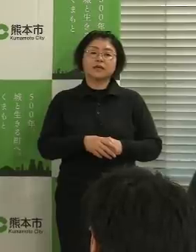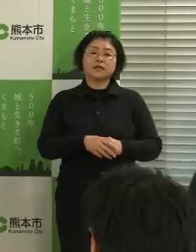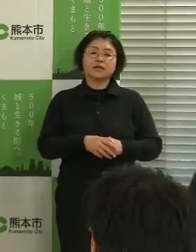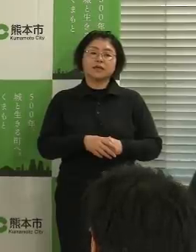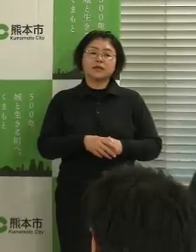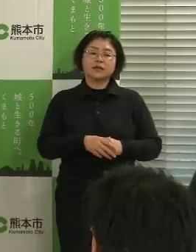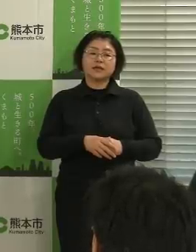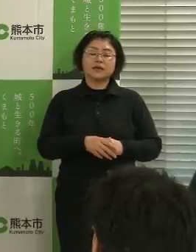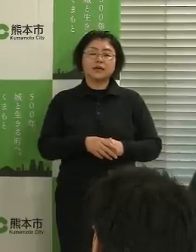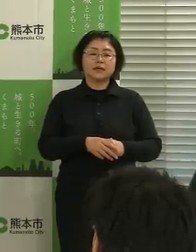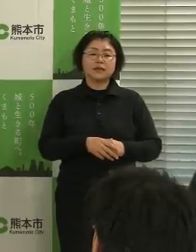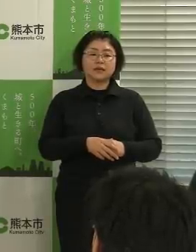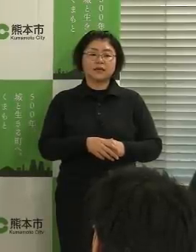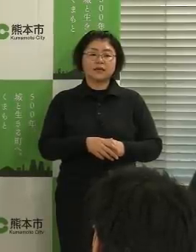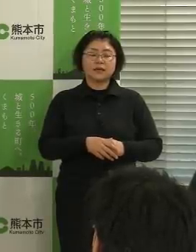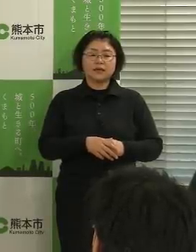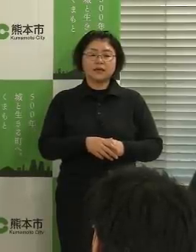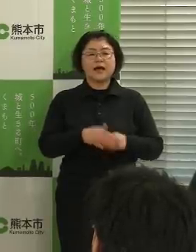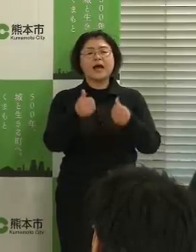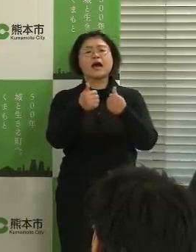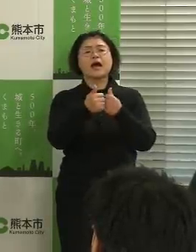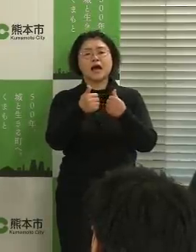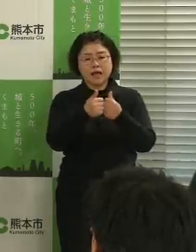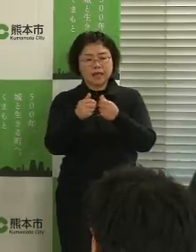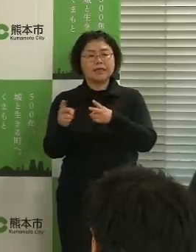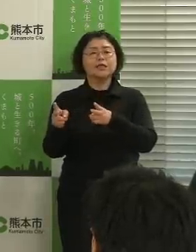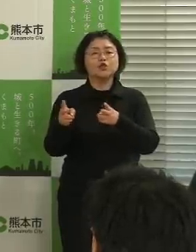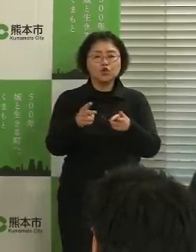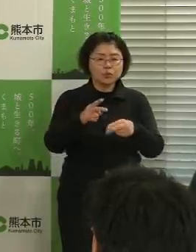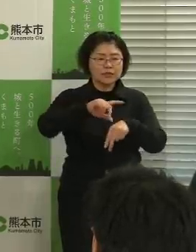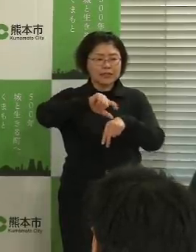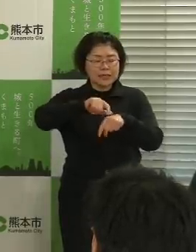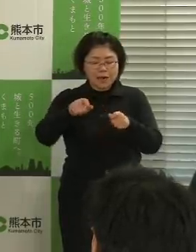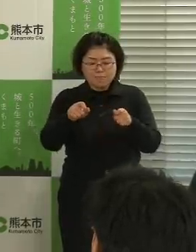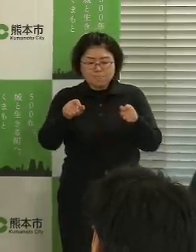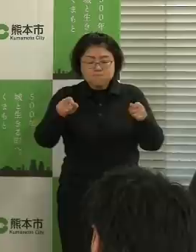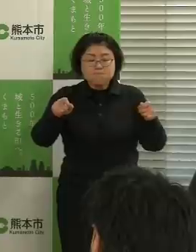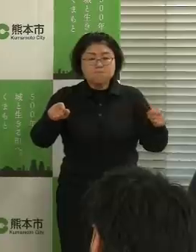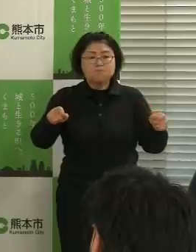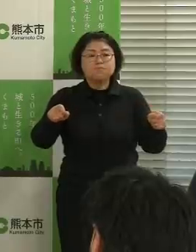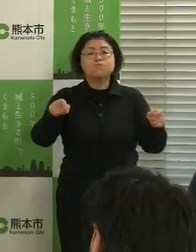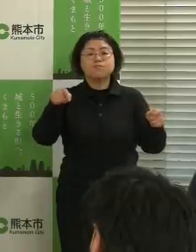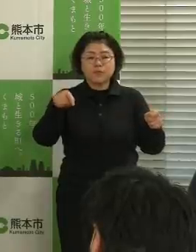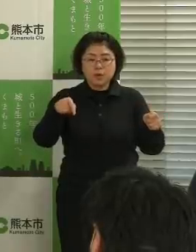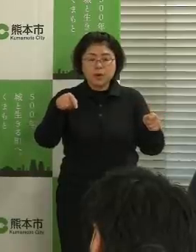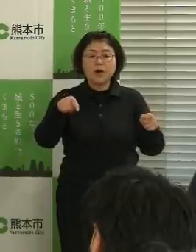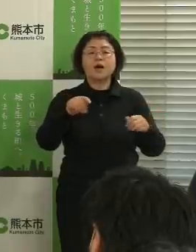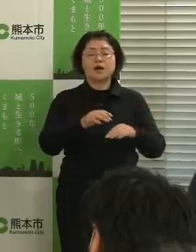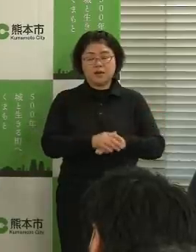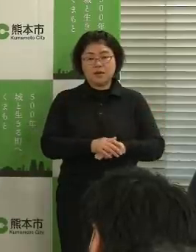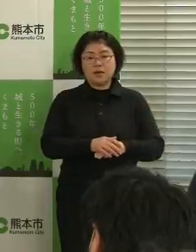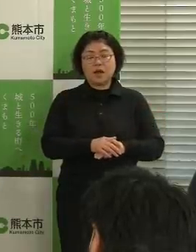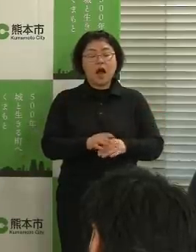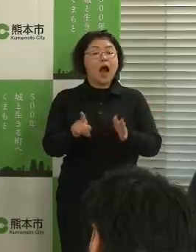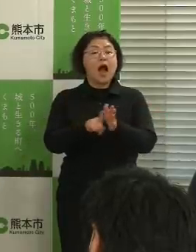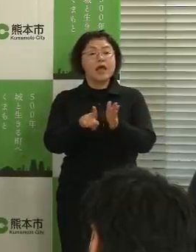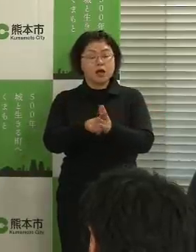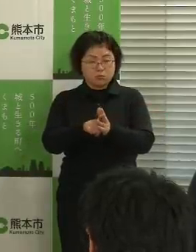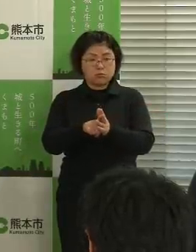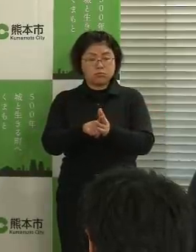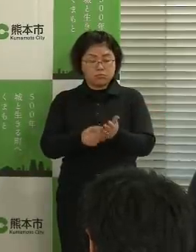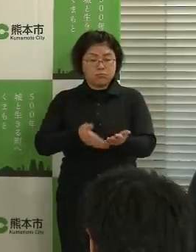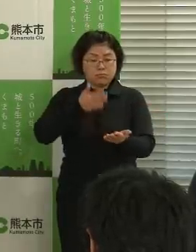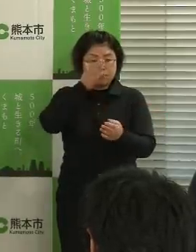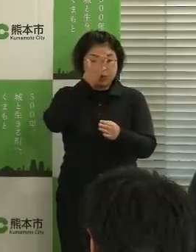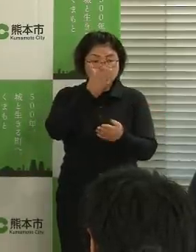った時間や準備に時間のかかるですね、ものについてはですね、やはり早めの判断